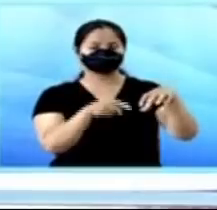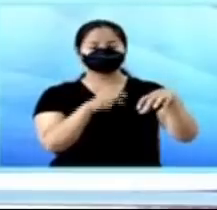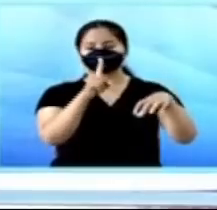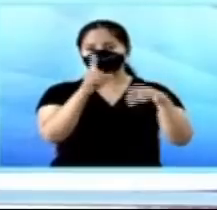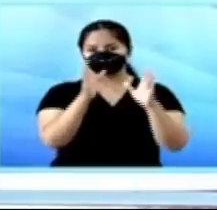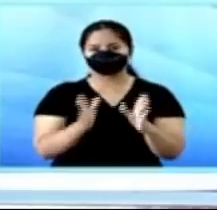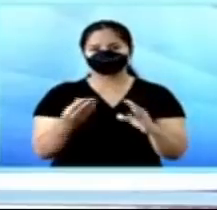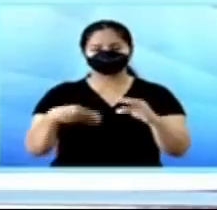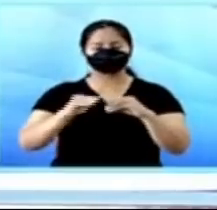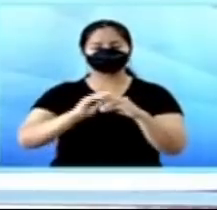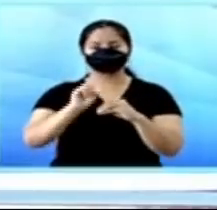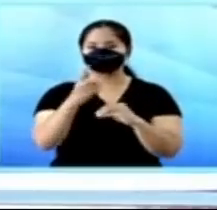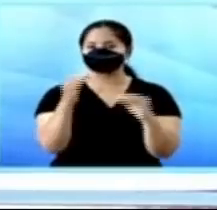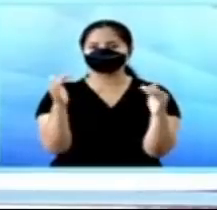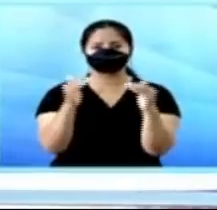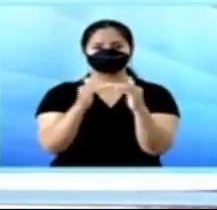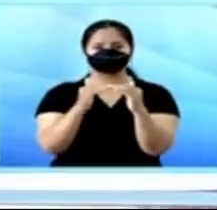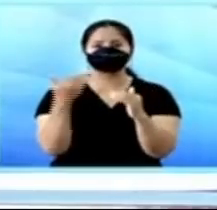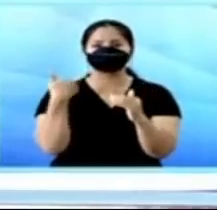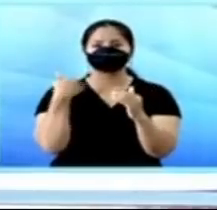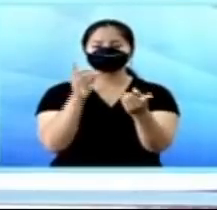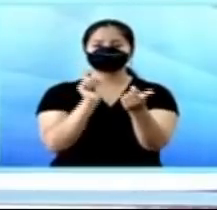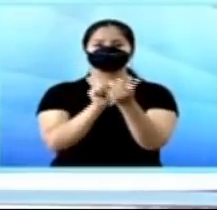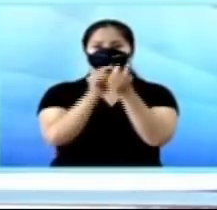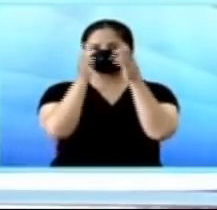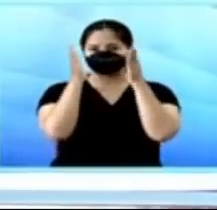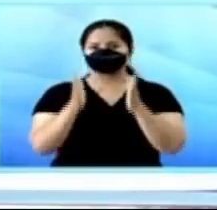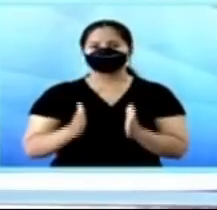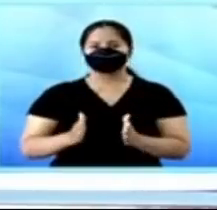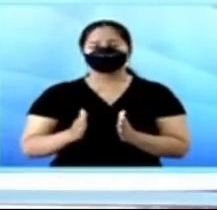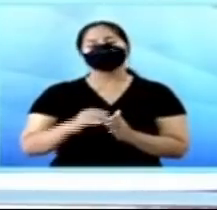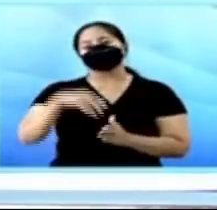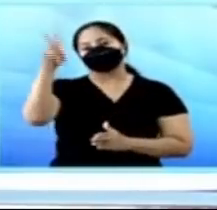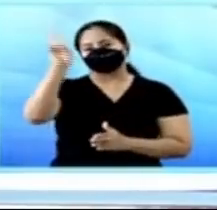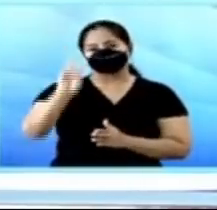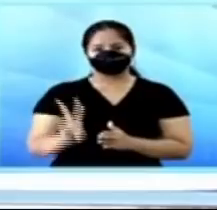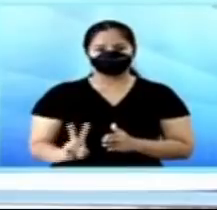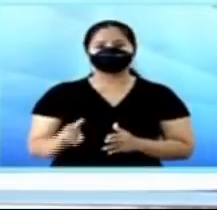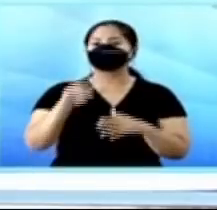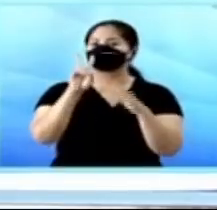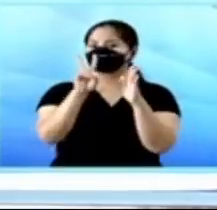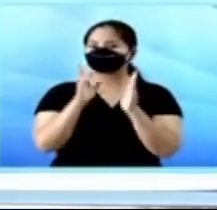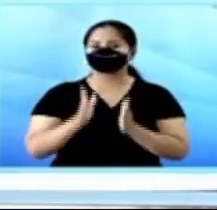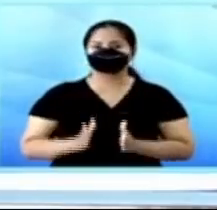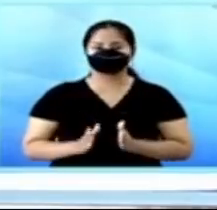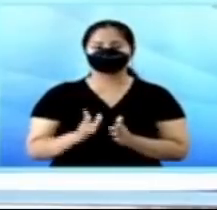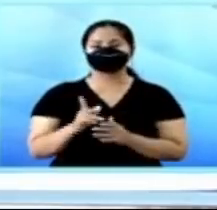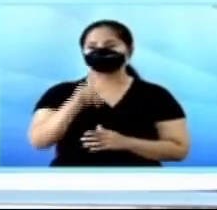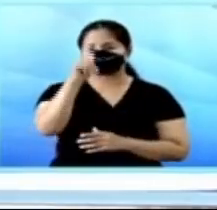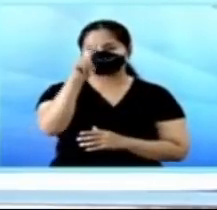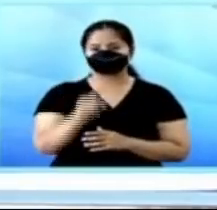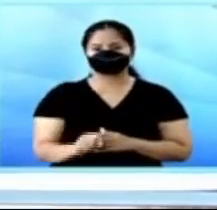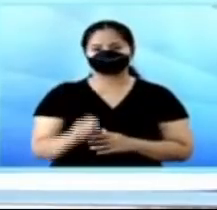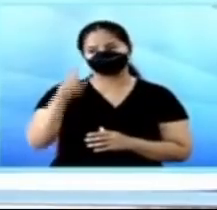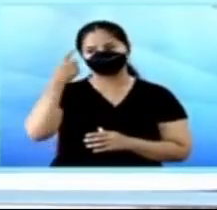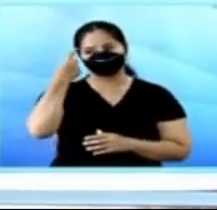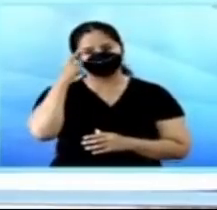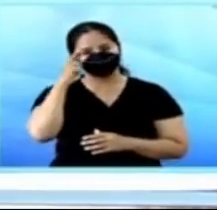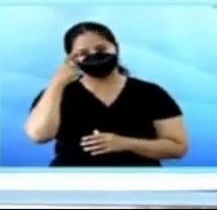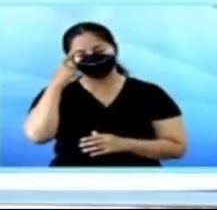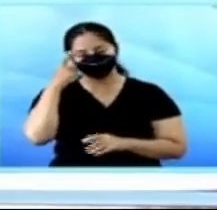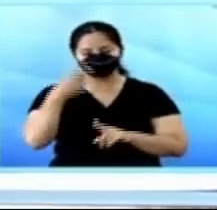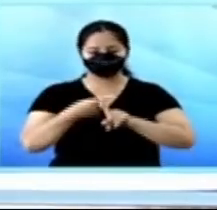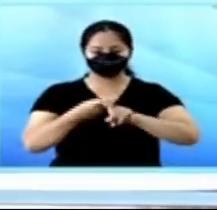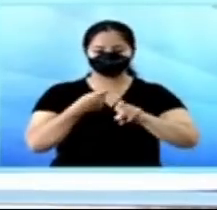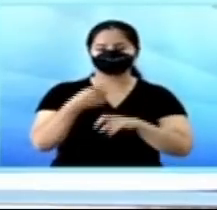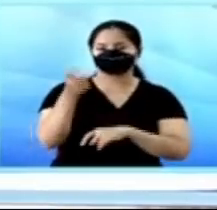นนอกจากนั้นก็ยังพบคนสัญชาติเวียดนาม2คนแต่ยังบ่ทันฮู้แรง